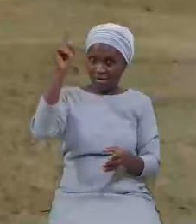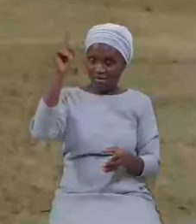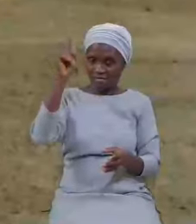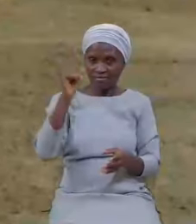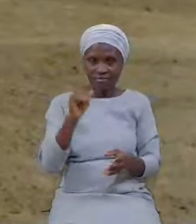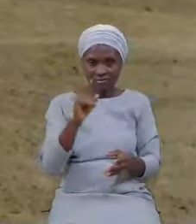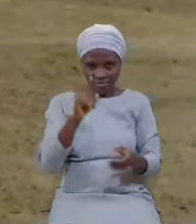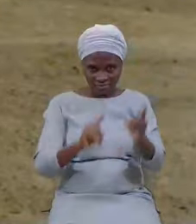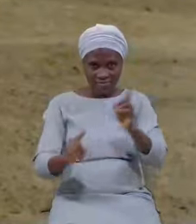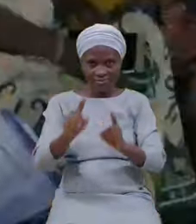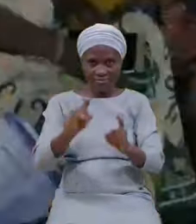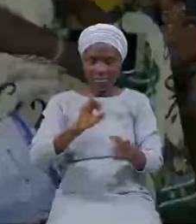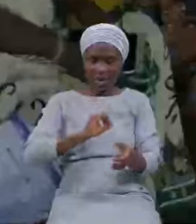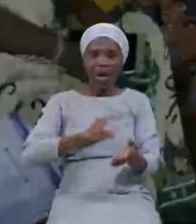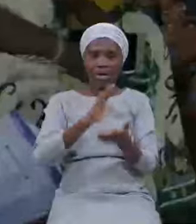Je crois.